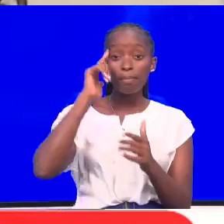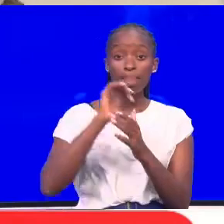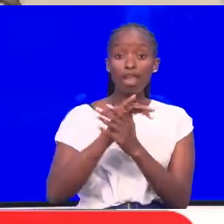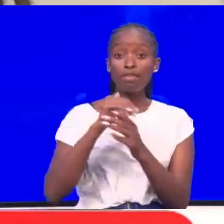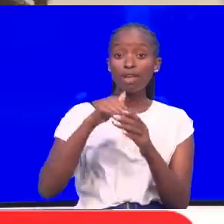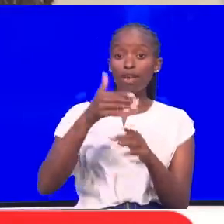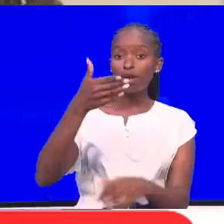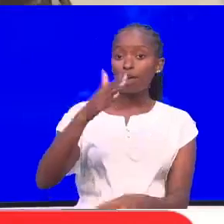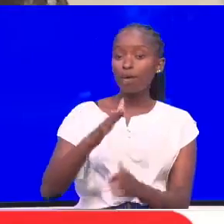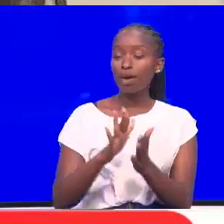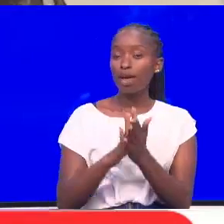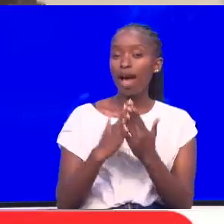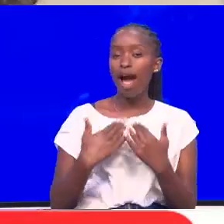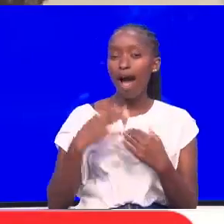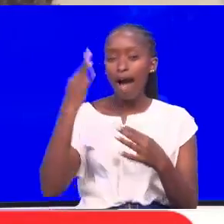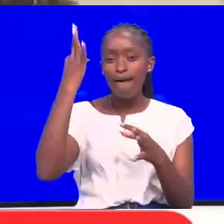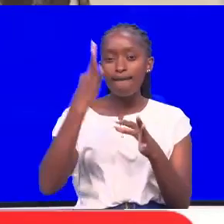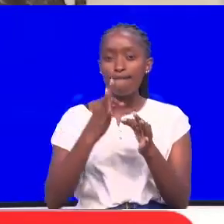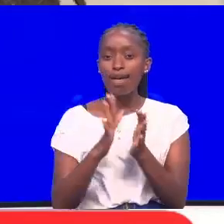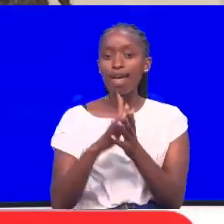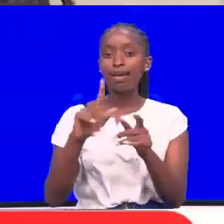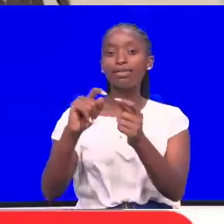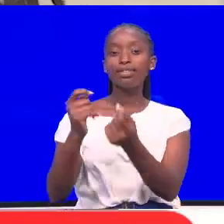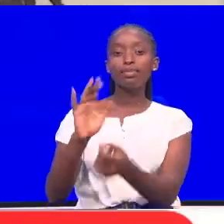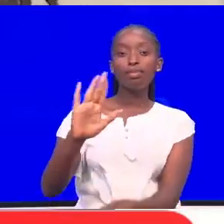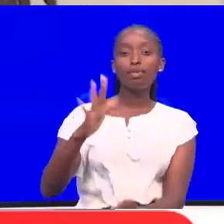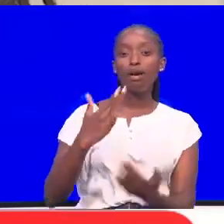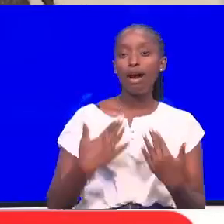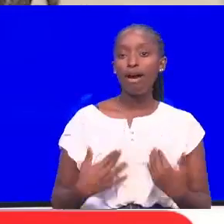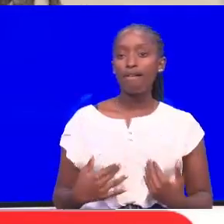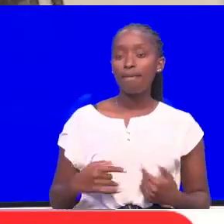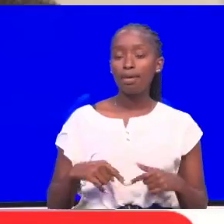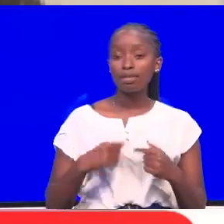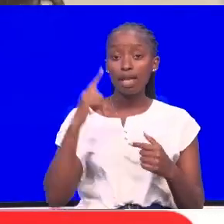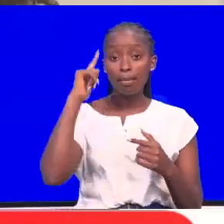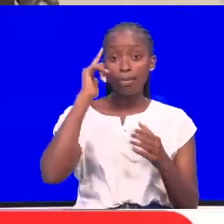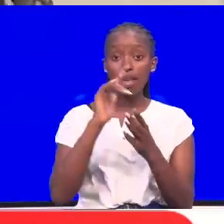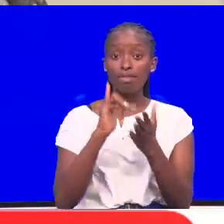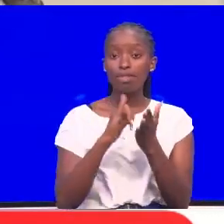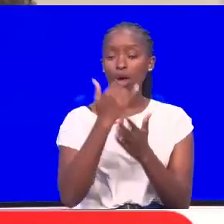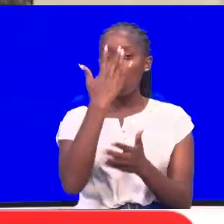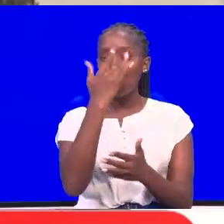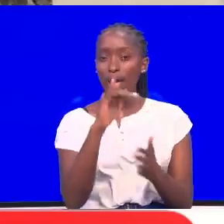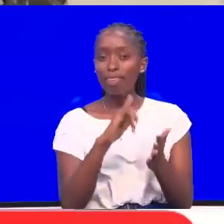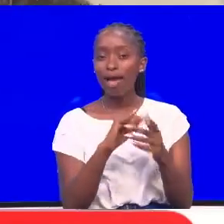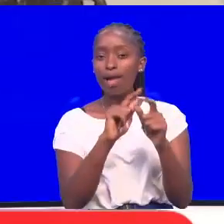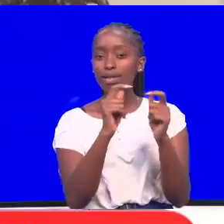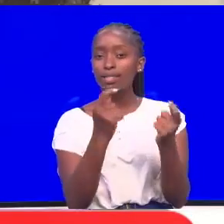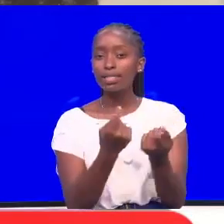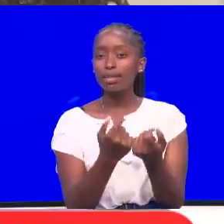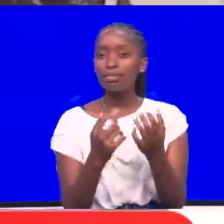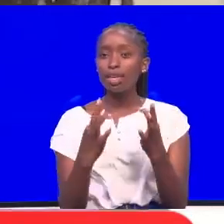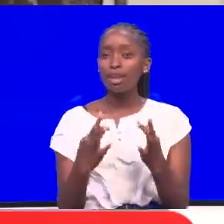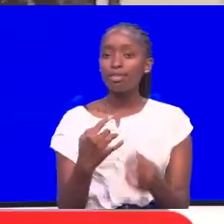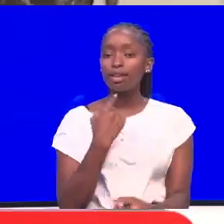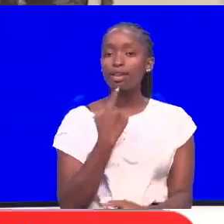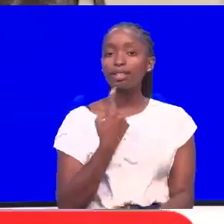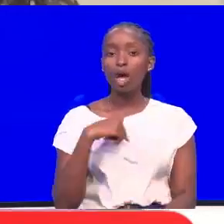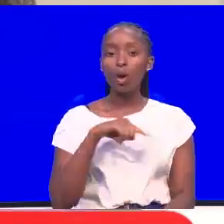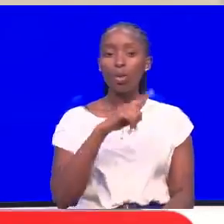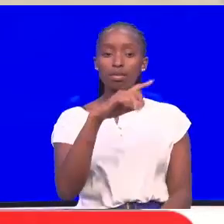faith and believe in your team. So I believe in Malkia Strikers so much. Kwa sababu ni team ukiambia, ni direction